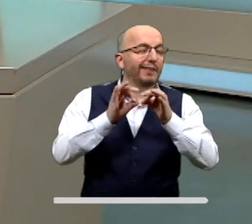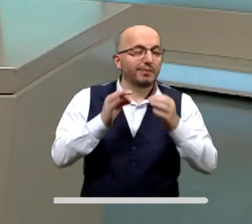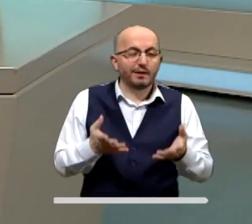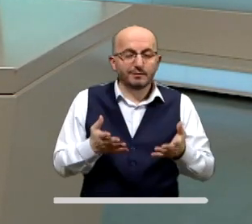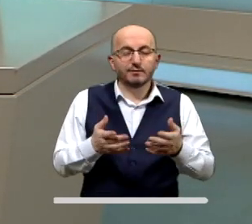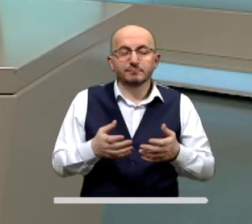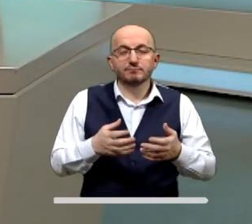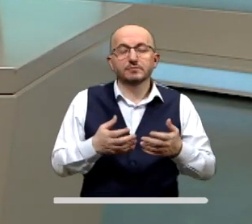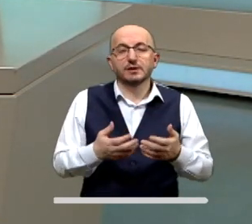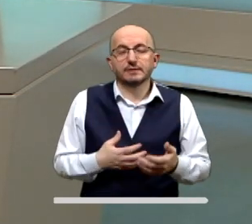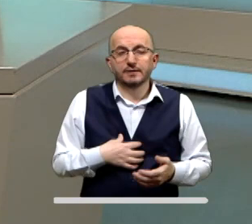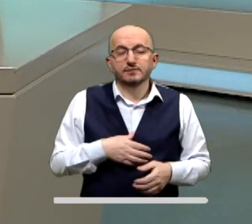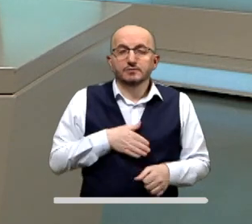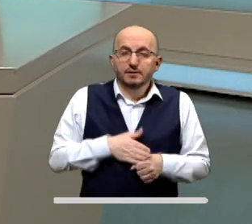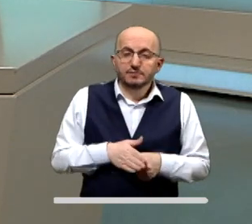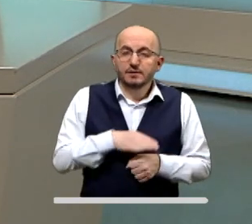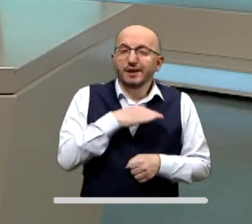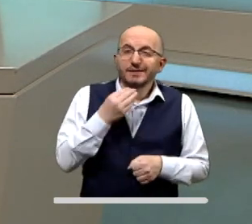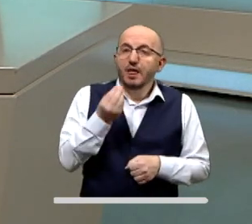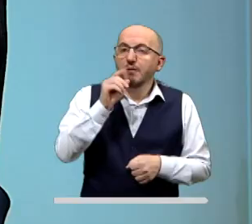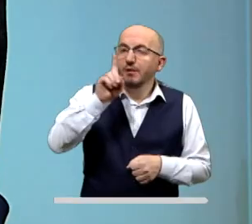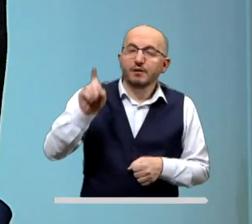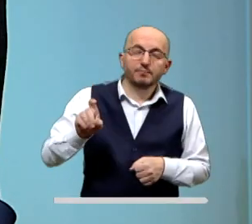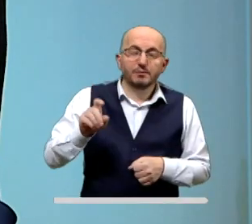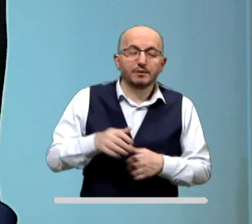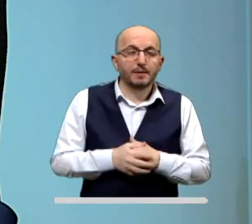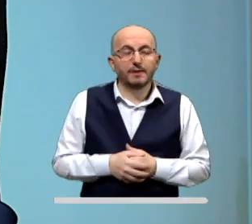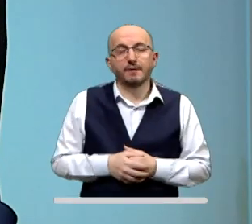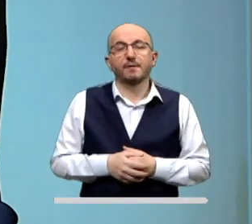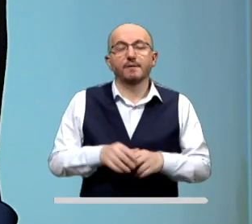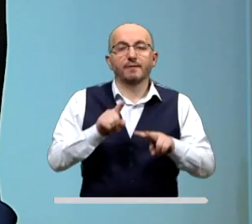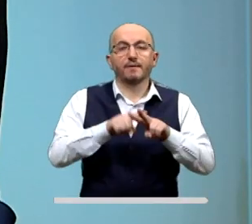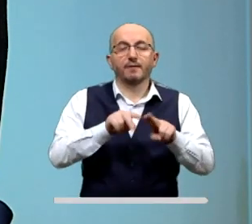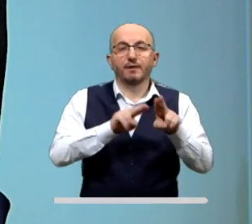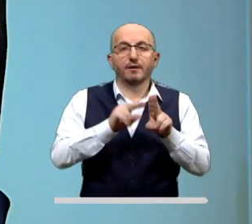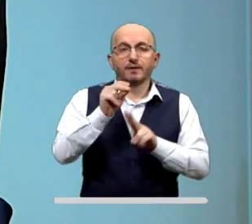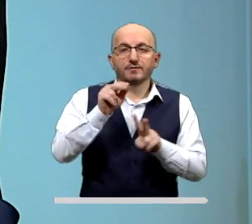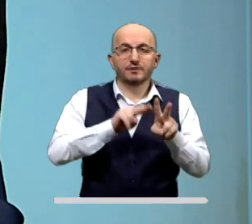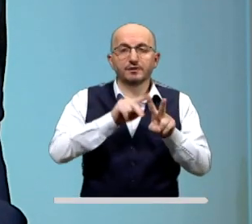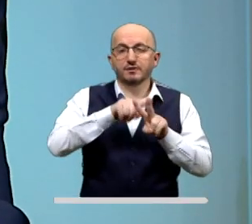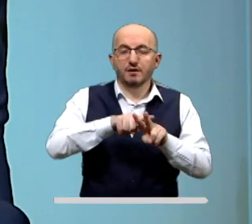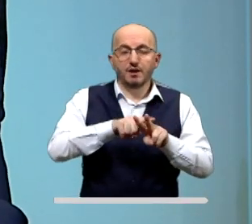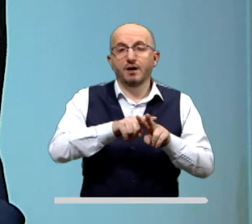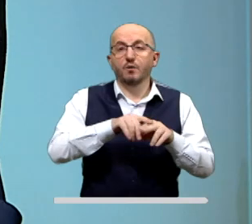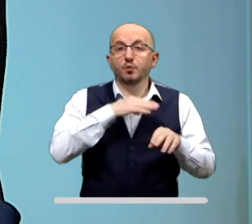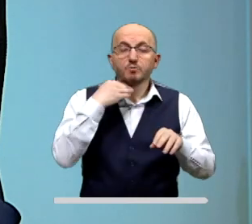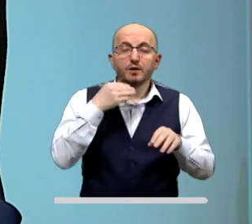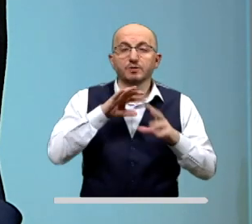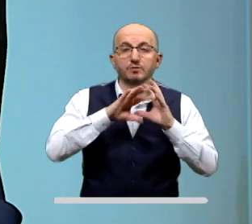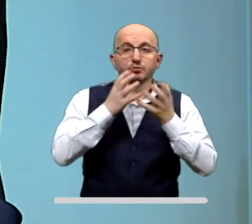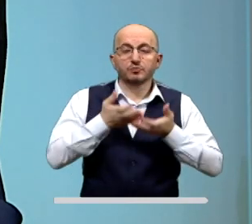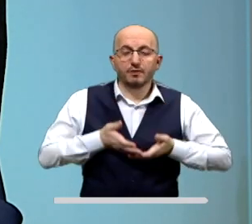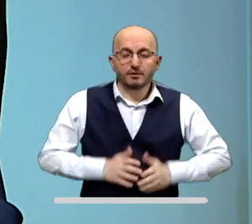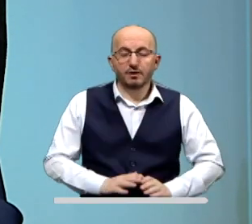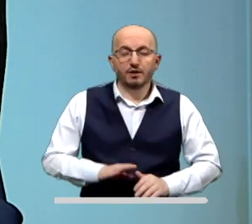kişi kendi kestiği kurbandan yiyebilir mi desek Akika kurbanı şu demek yani dünyaya gelen çocuklar için